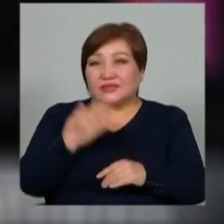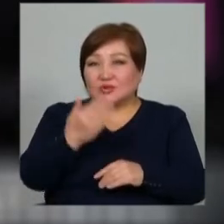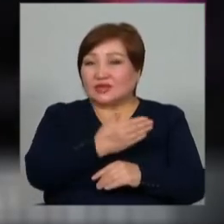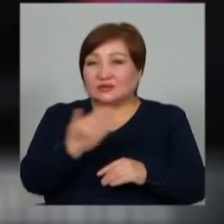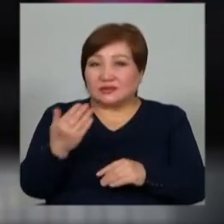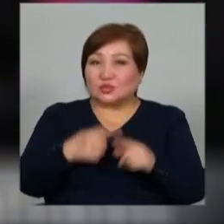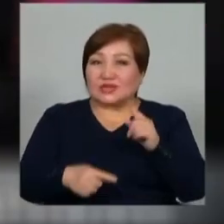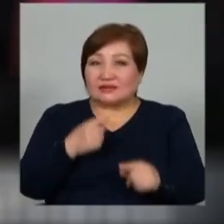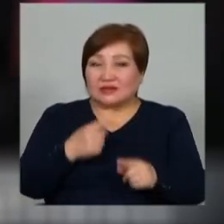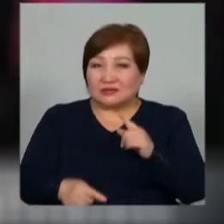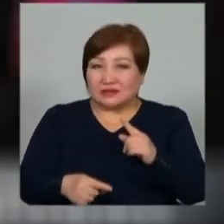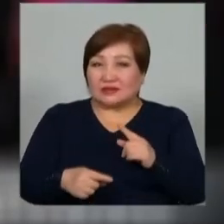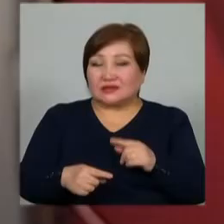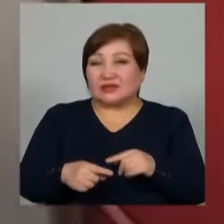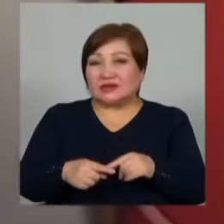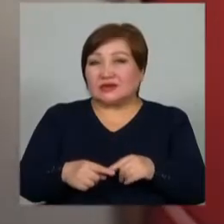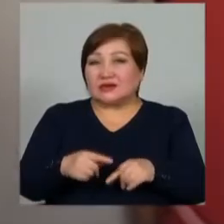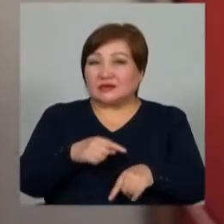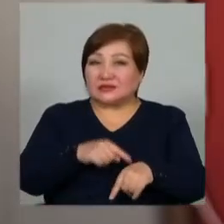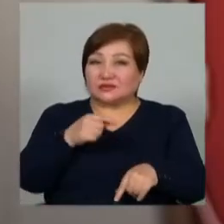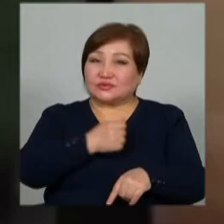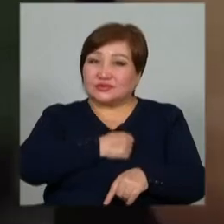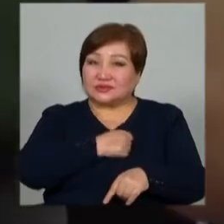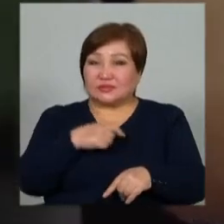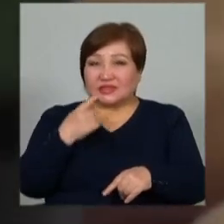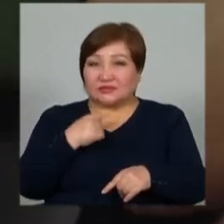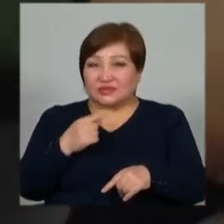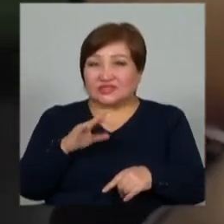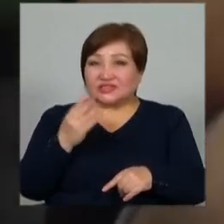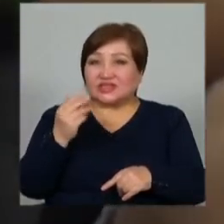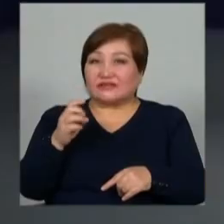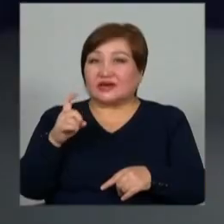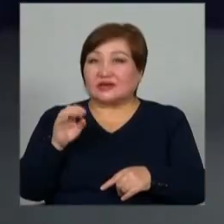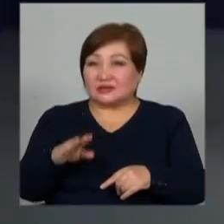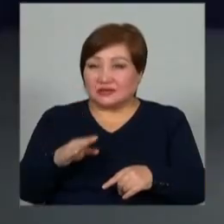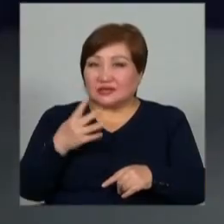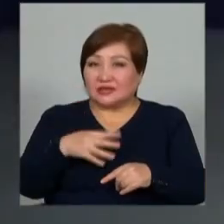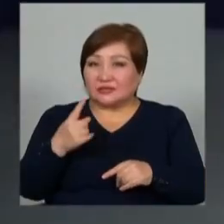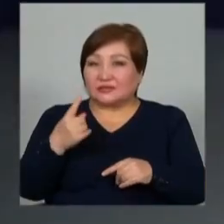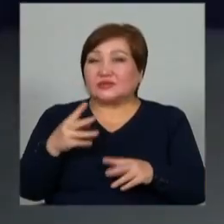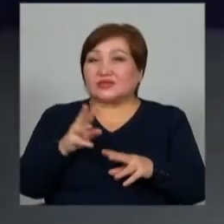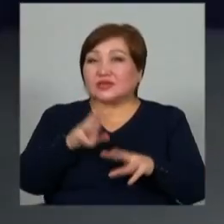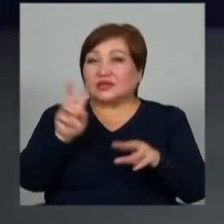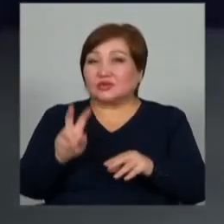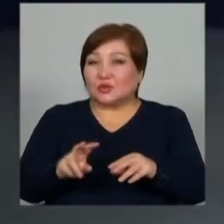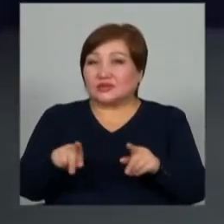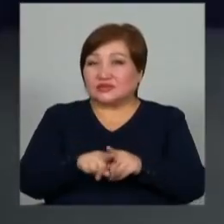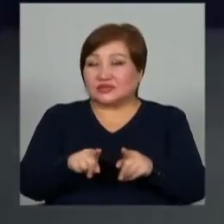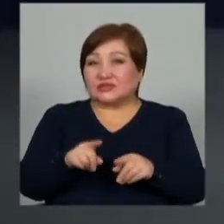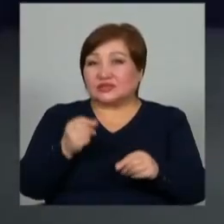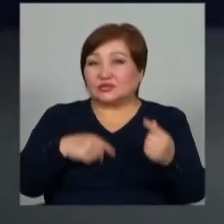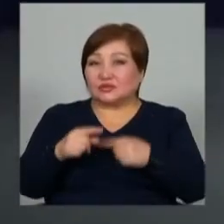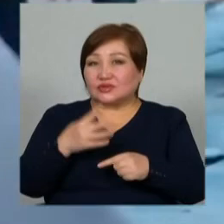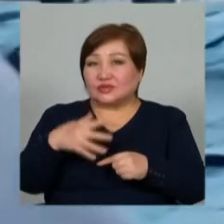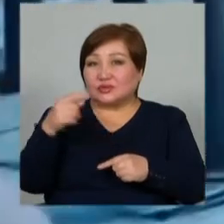туысқандарына соболезнования білдіремін. Шавкат бұл жеңісі үшін 44 мың доллар еншілесе, турнирдің үздік файтері болған үшін қосымша 50